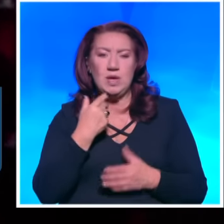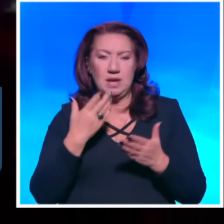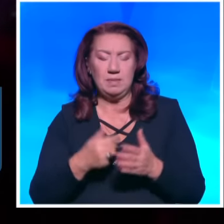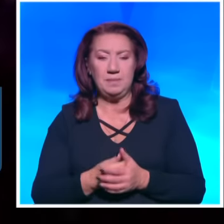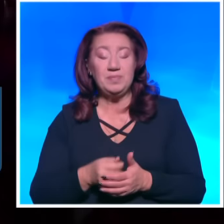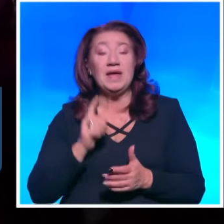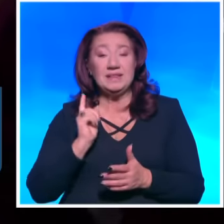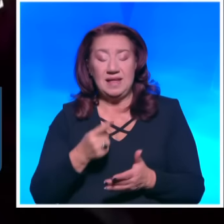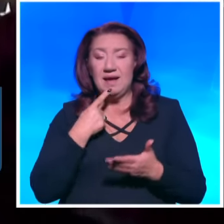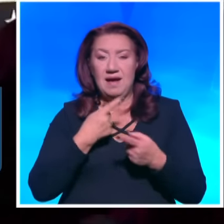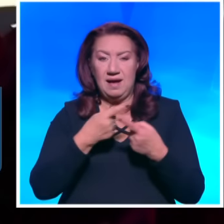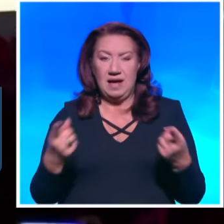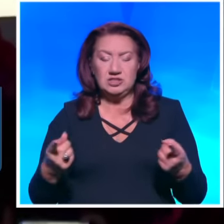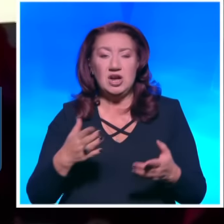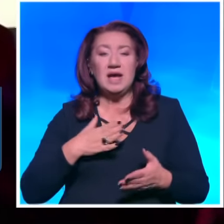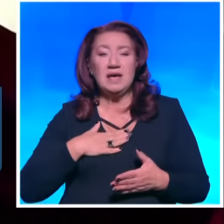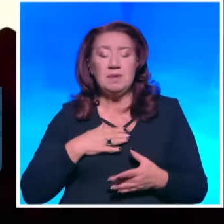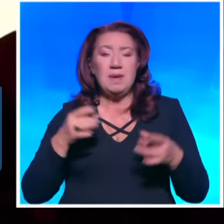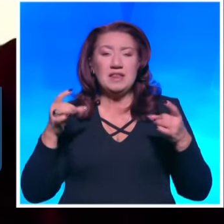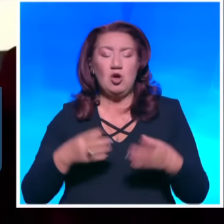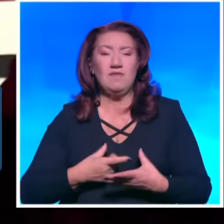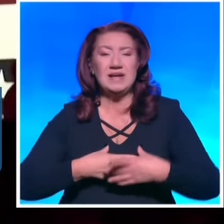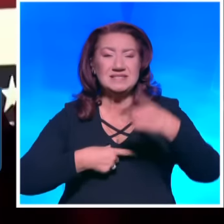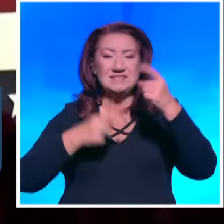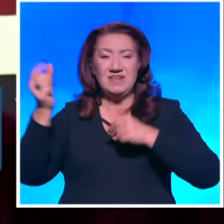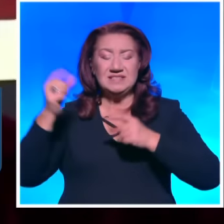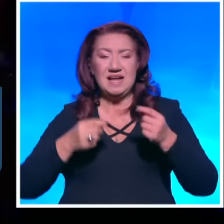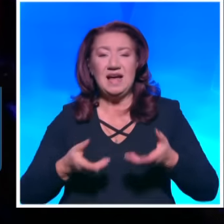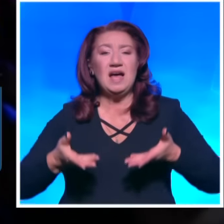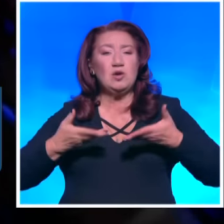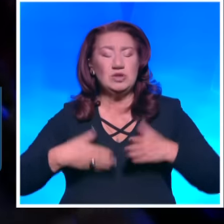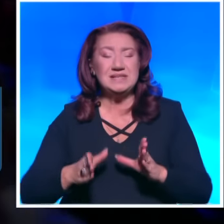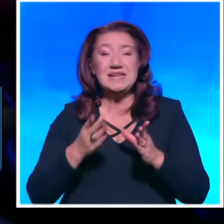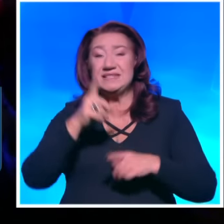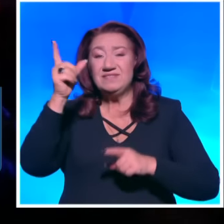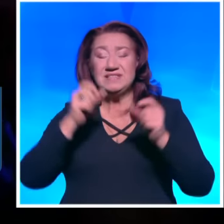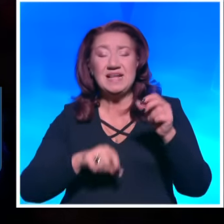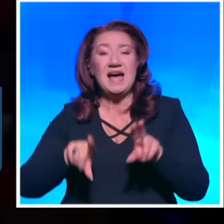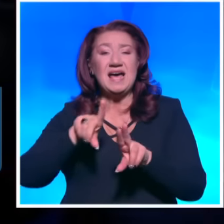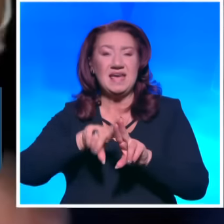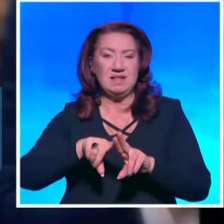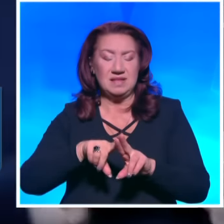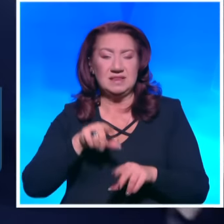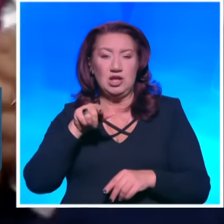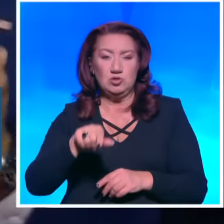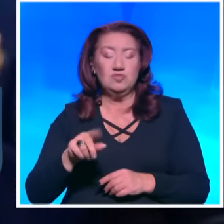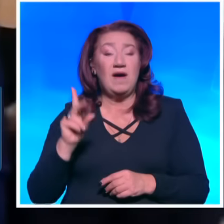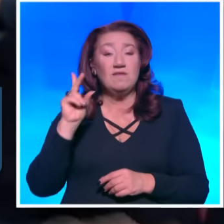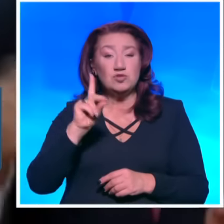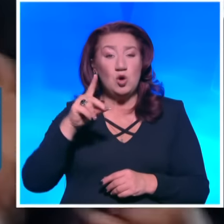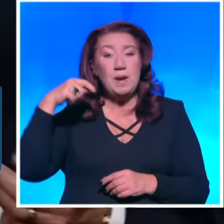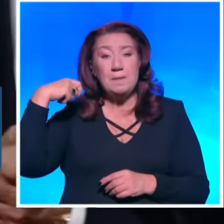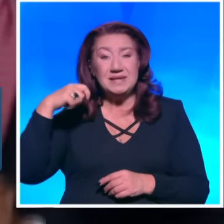Нека ви кажа, имаме нова звезда. Роди се звездата Илон. Доналд Тръмп ще бъде и втория президент в историята